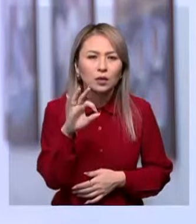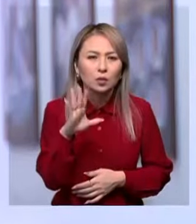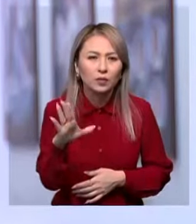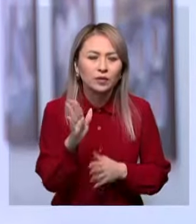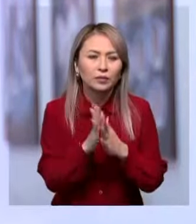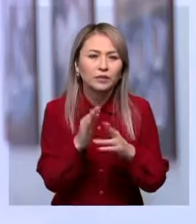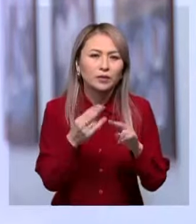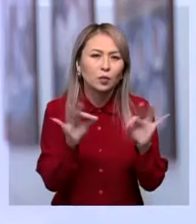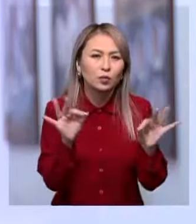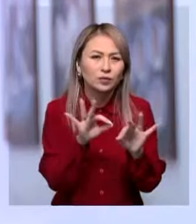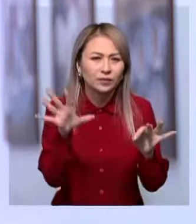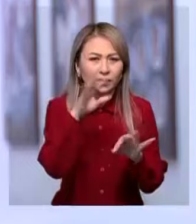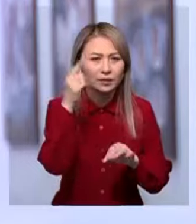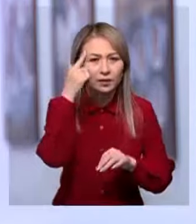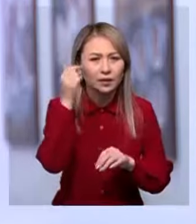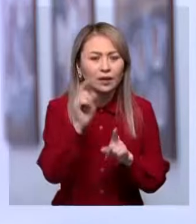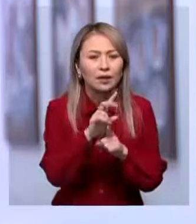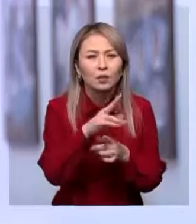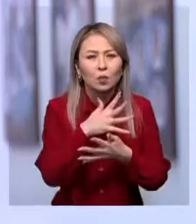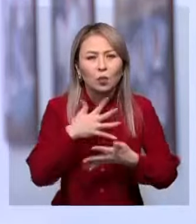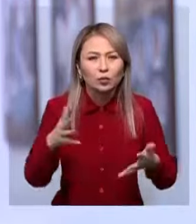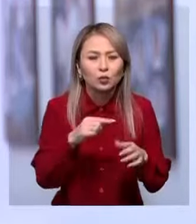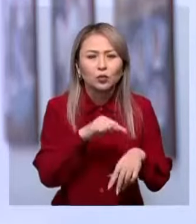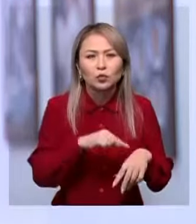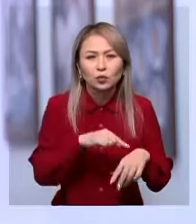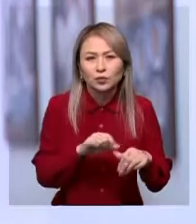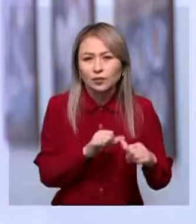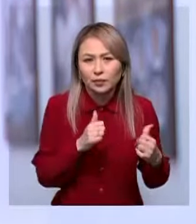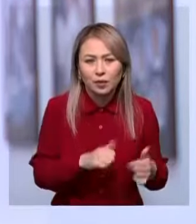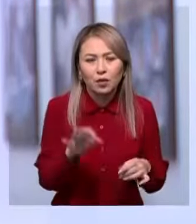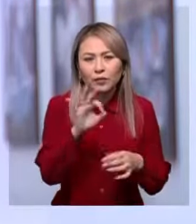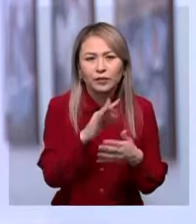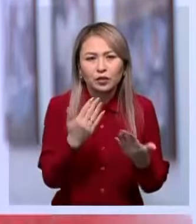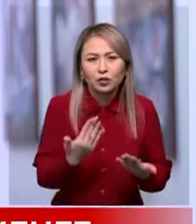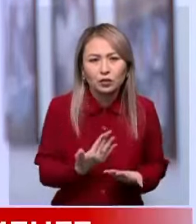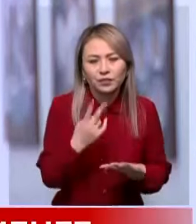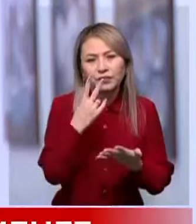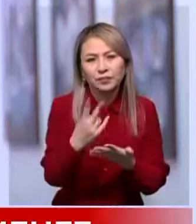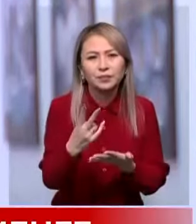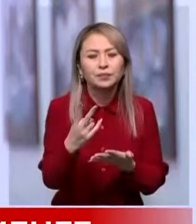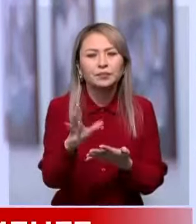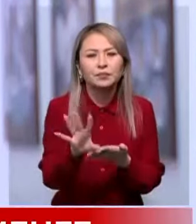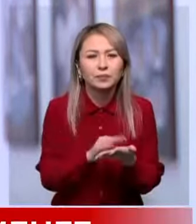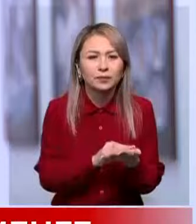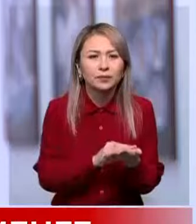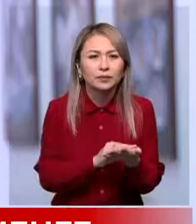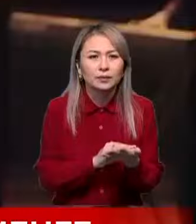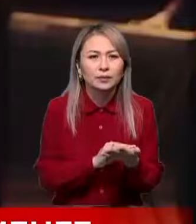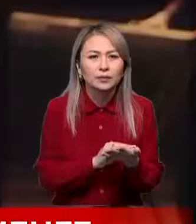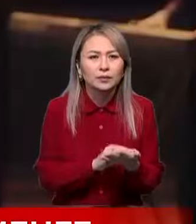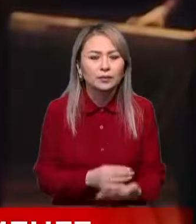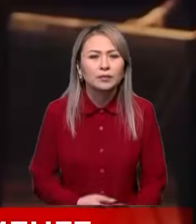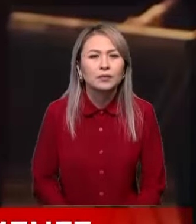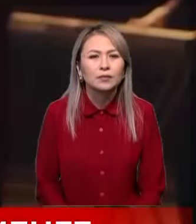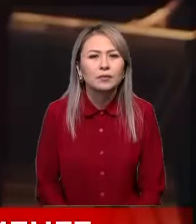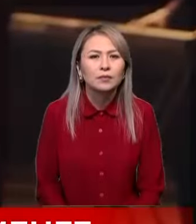Ұлықпан ағаның әндері білесіз ғой енді. Лирикаға толы, сондықтан сол әнмен өмір сүріп, кәдімгідей мен біраз ауырғам.